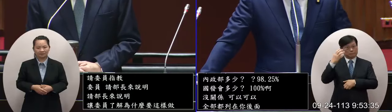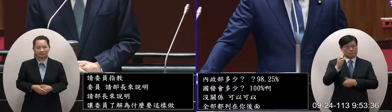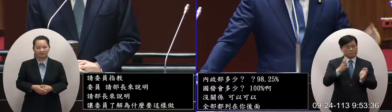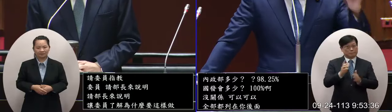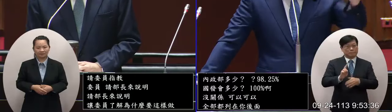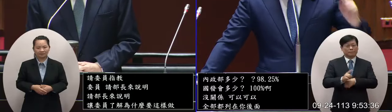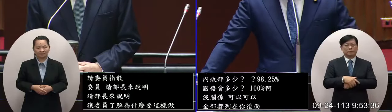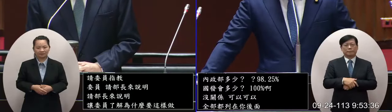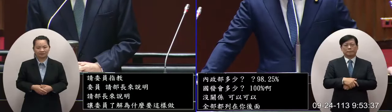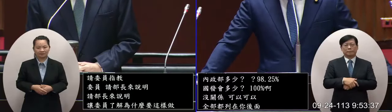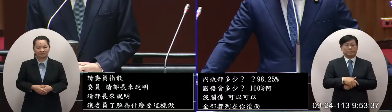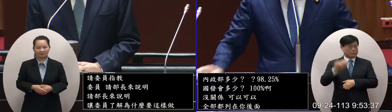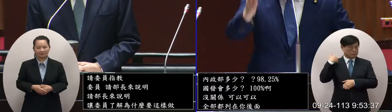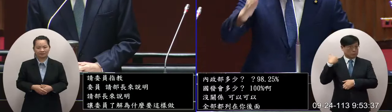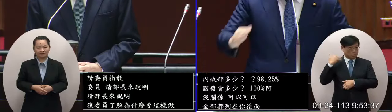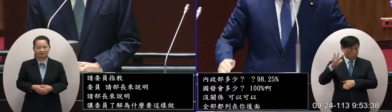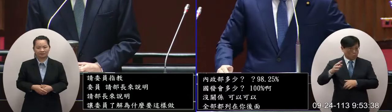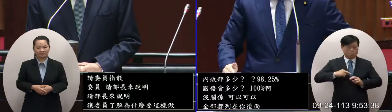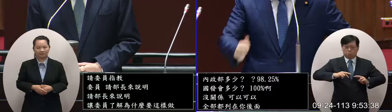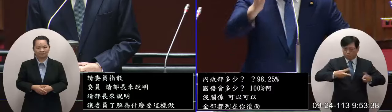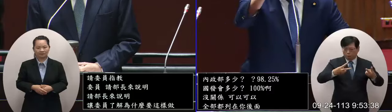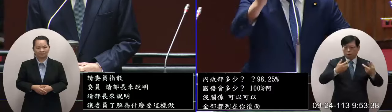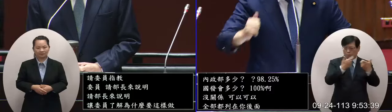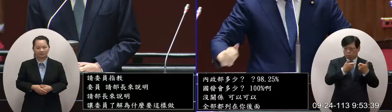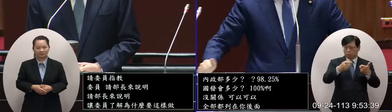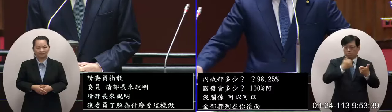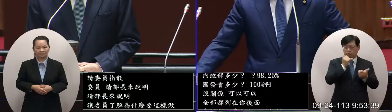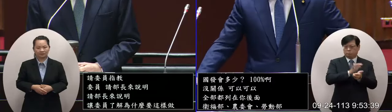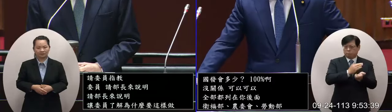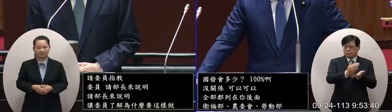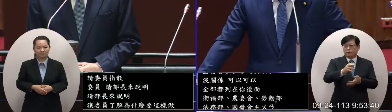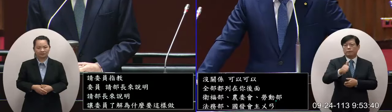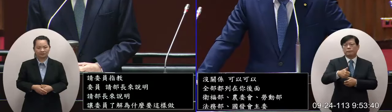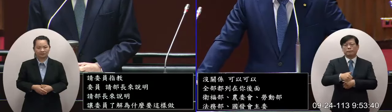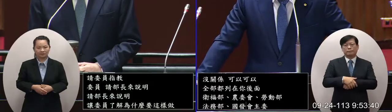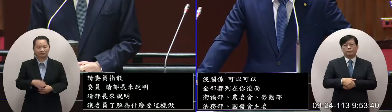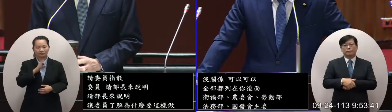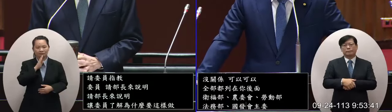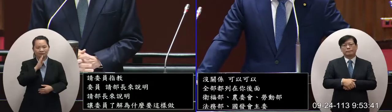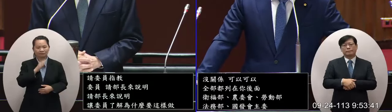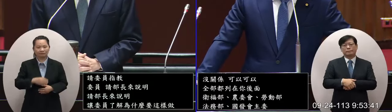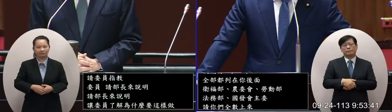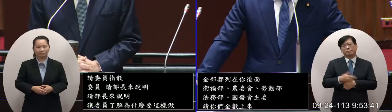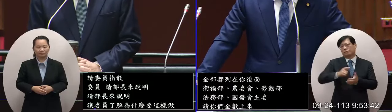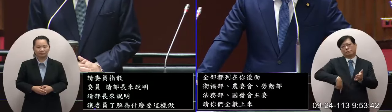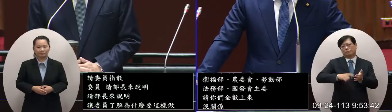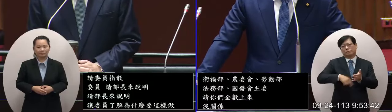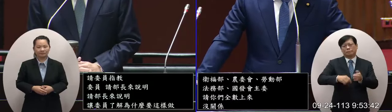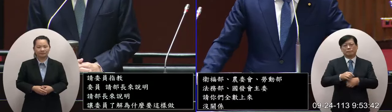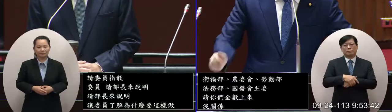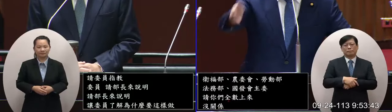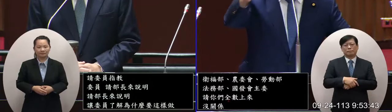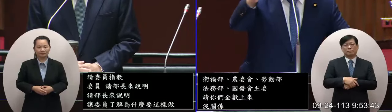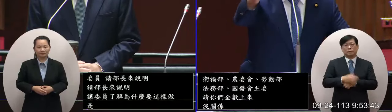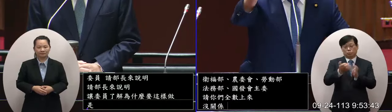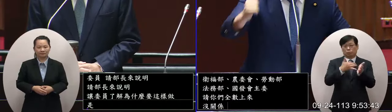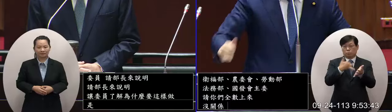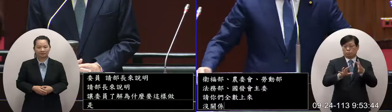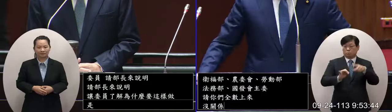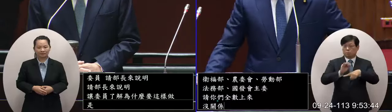了。见往之来，检讨过去才能策立未来嘛，对不对？ 是。 好，那很简单啊。你预